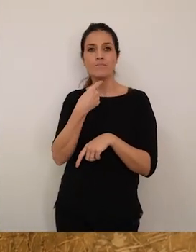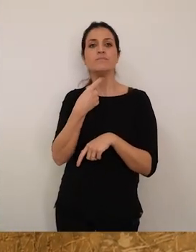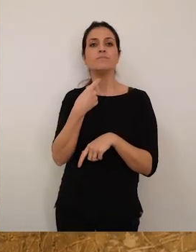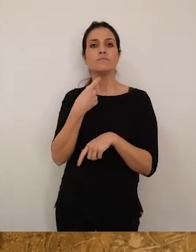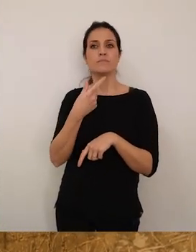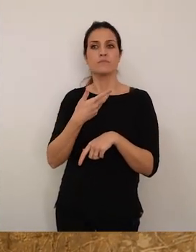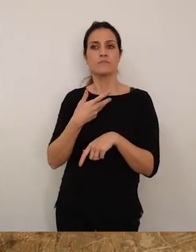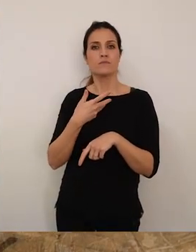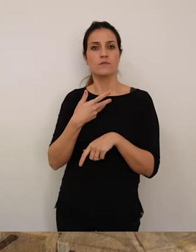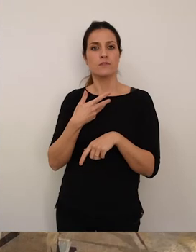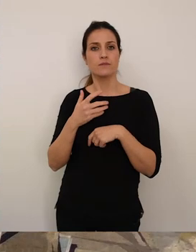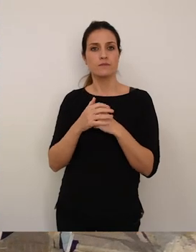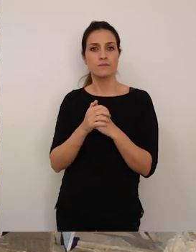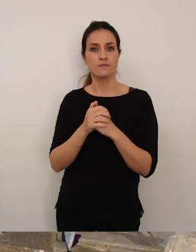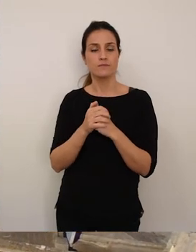giannizzero.